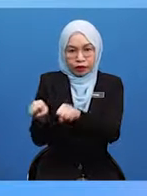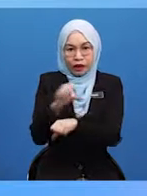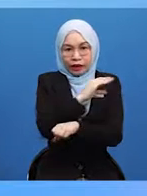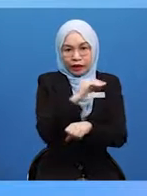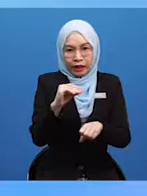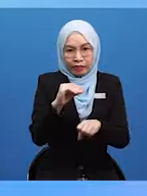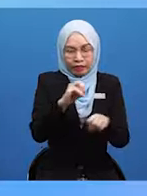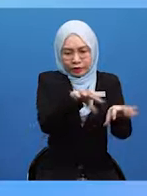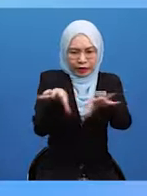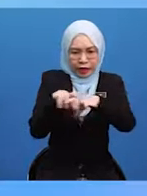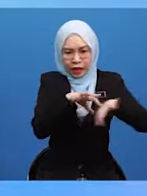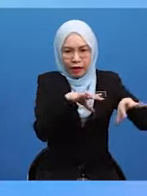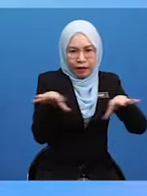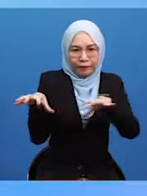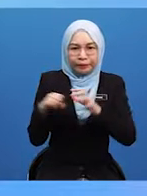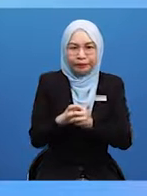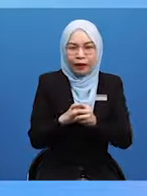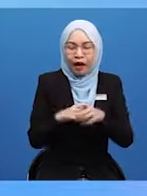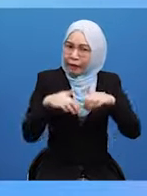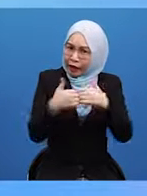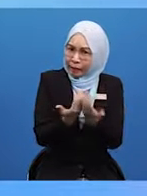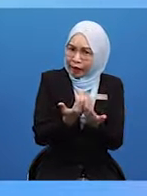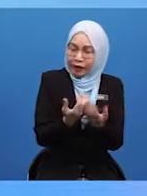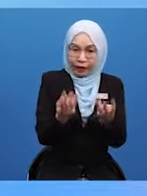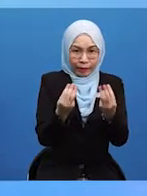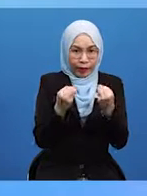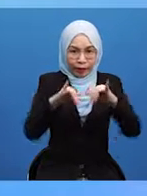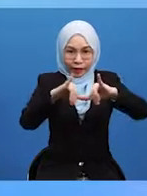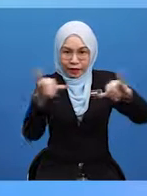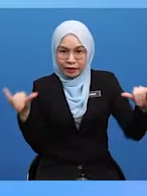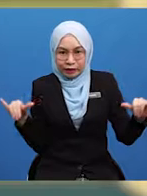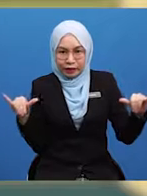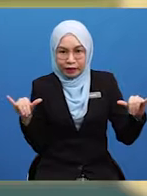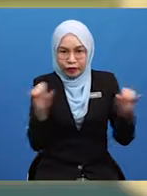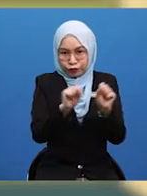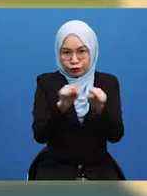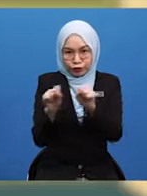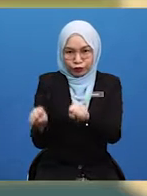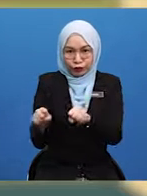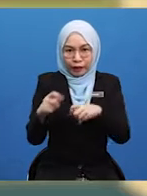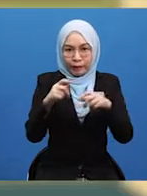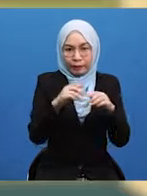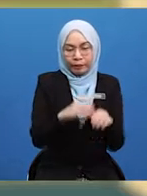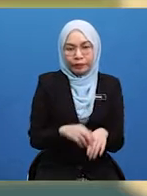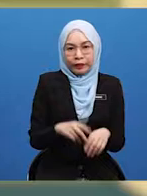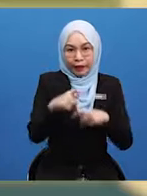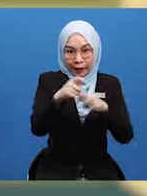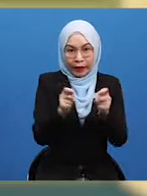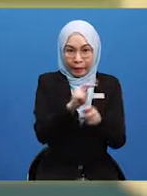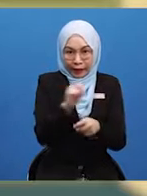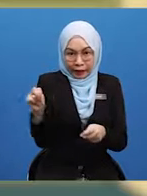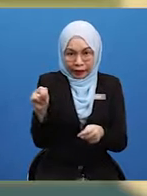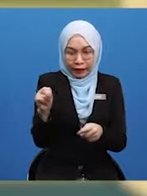Bagaimana kita hendak membezakan setiap pola pertempatan ini? Baiklah murid-murid, mari